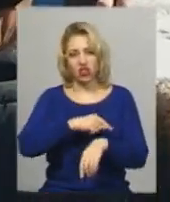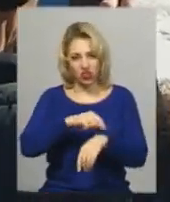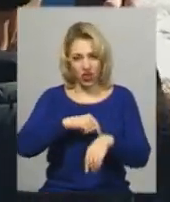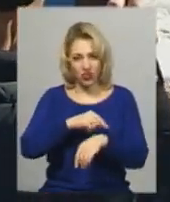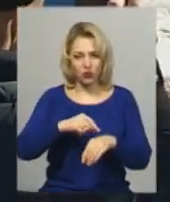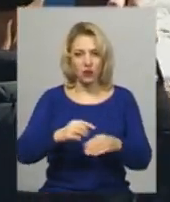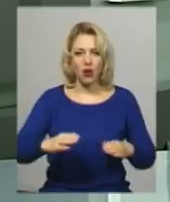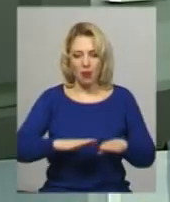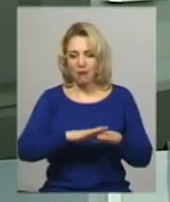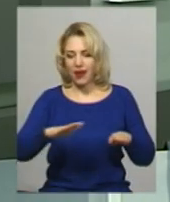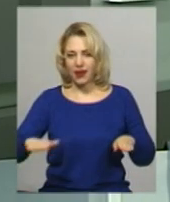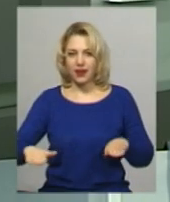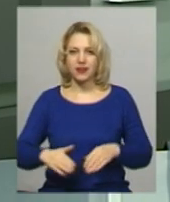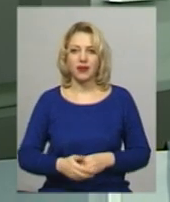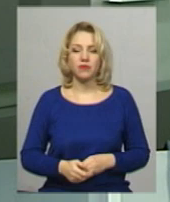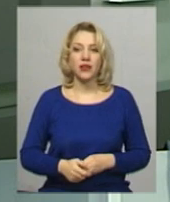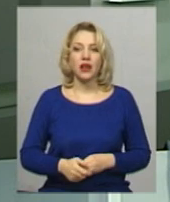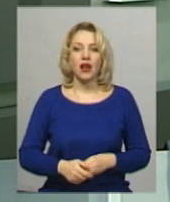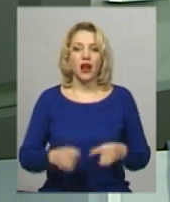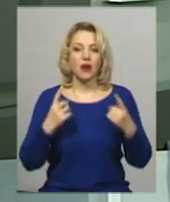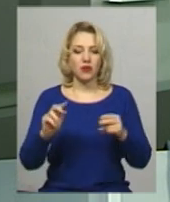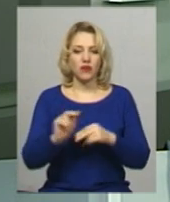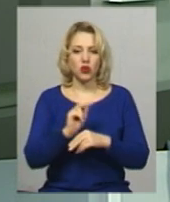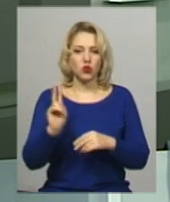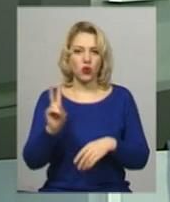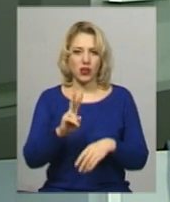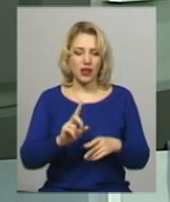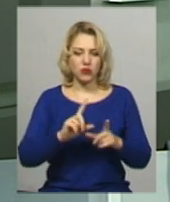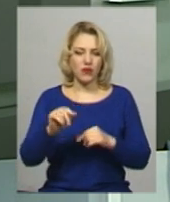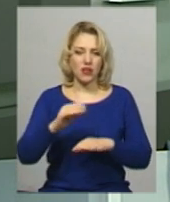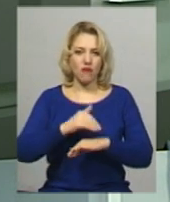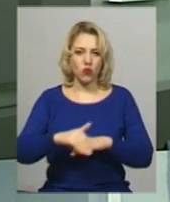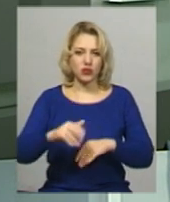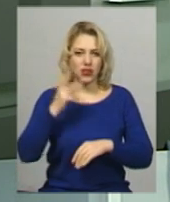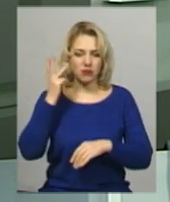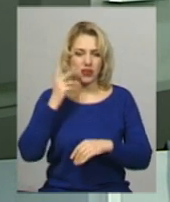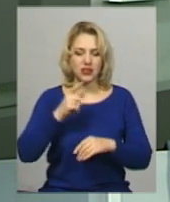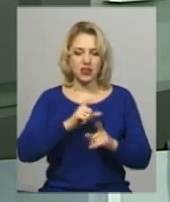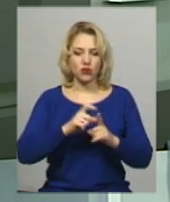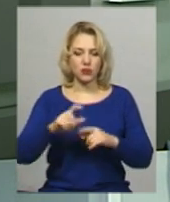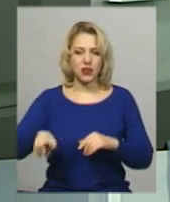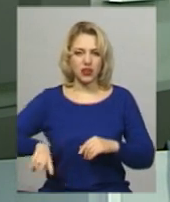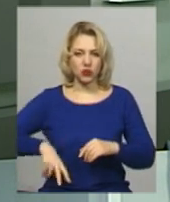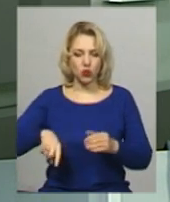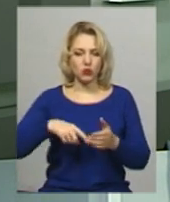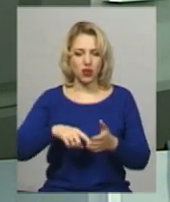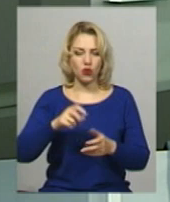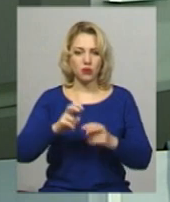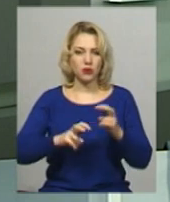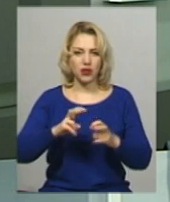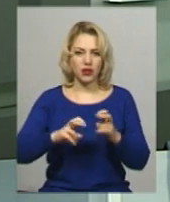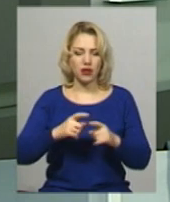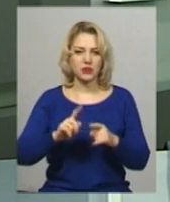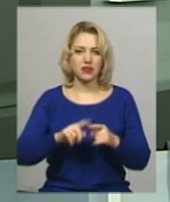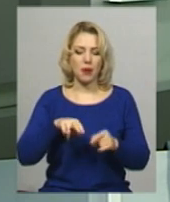Центр. Капітально відремонтований тролейбус виїхав на вулиці Хмельницького. За словами директора комунального підприємства «Електротранс»